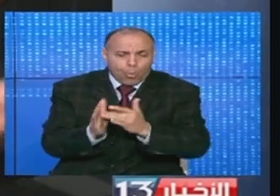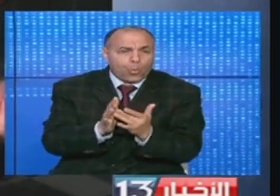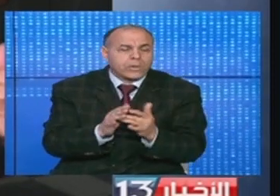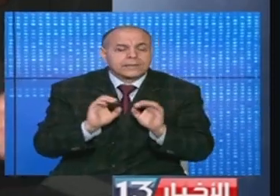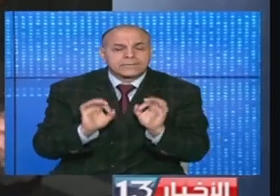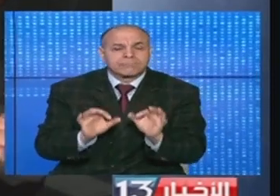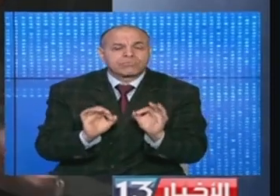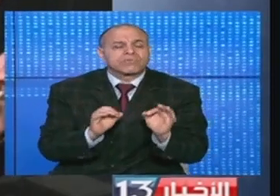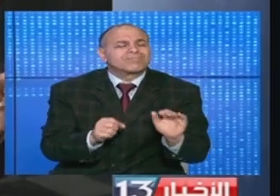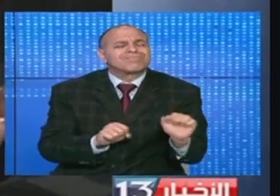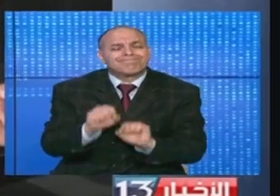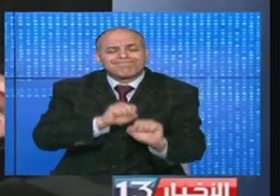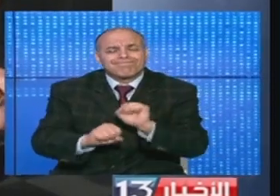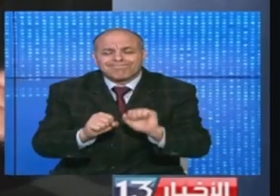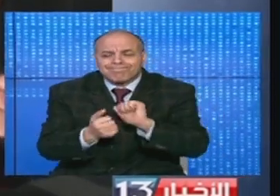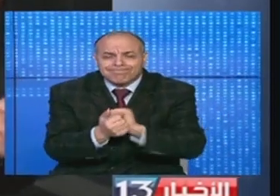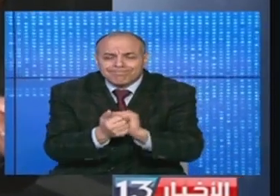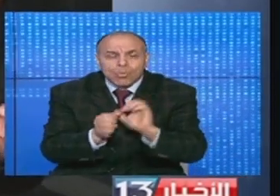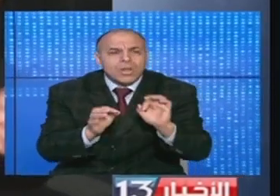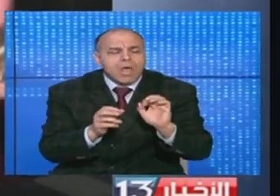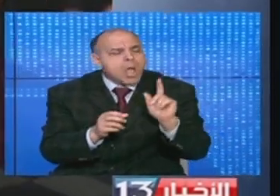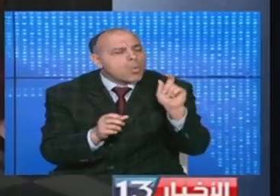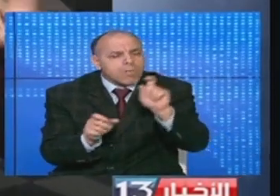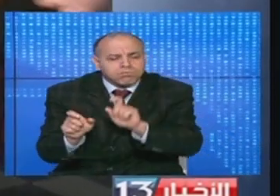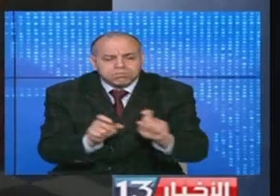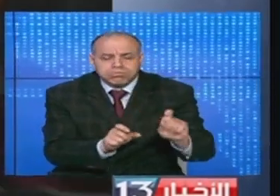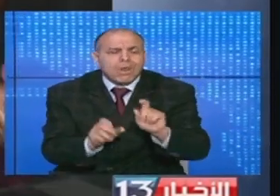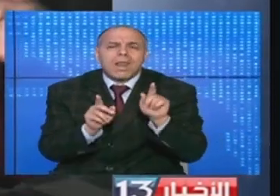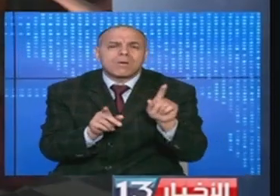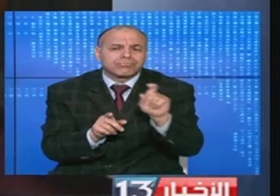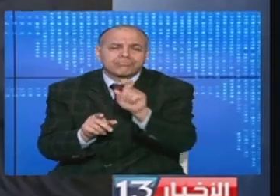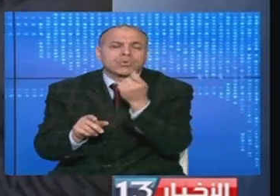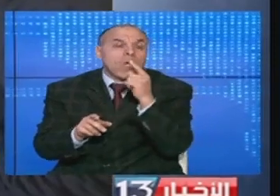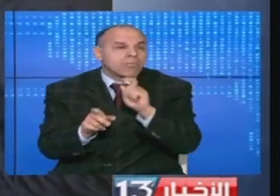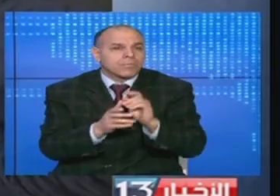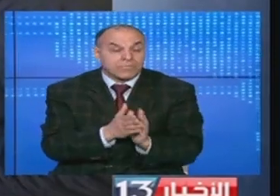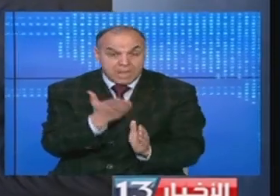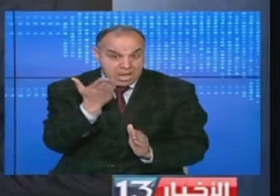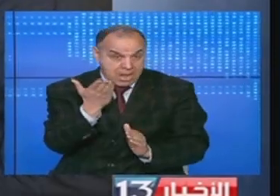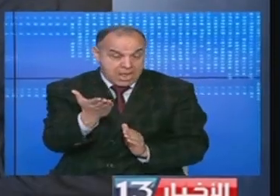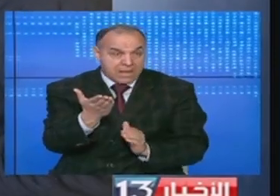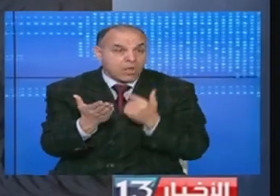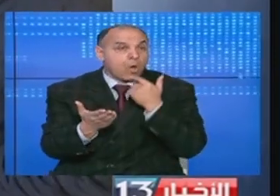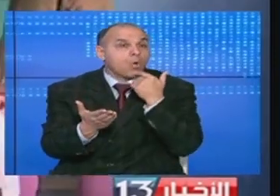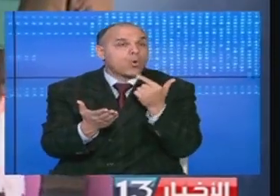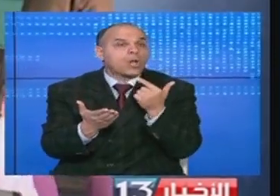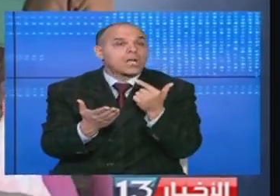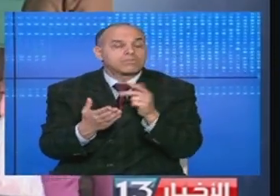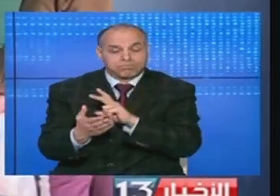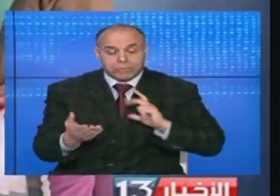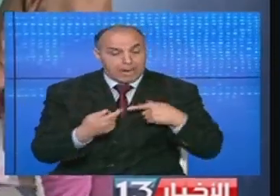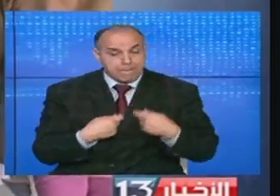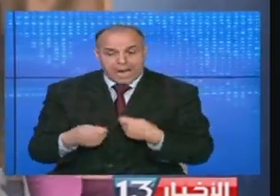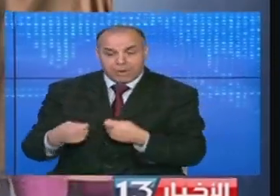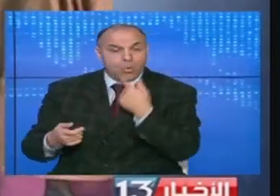كلها تكون نظيفه يلزمها كلها تكون معاقبه التعقيم يكون معناها دوري هذه الماده التي تنتهي في محلات البيع